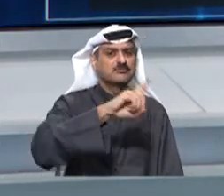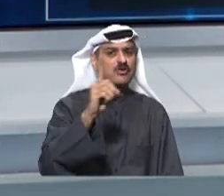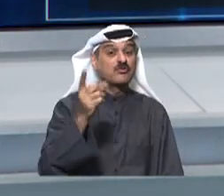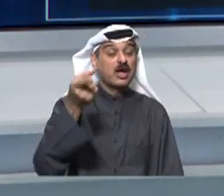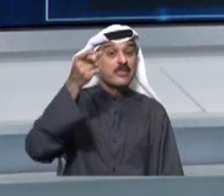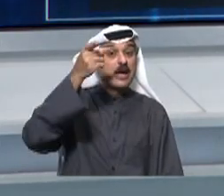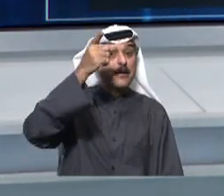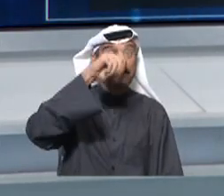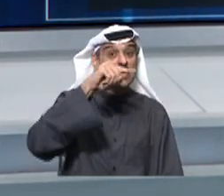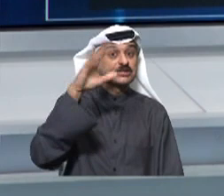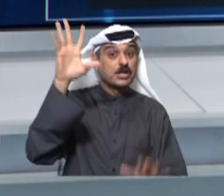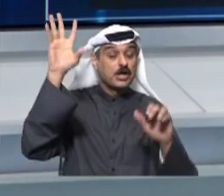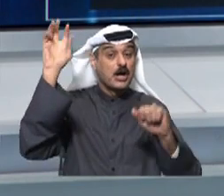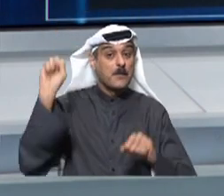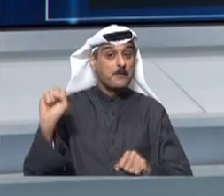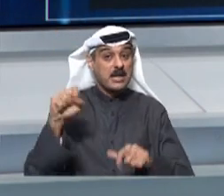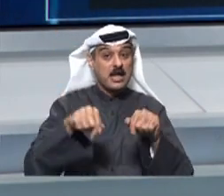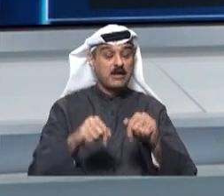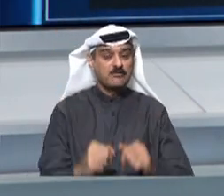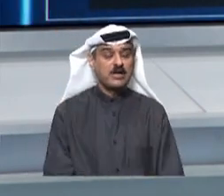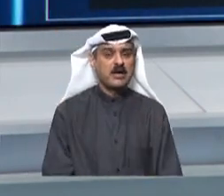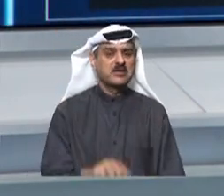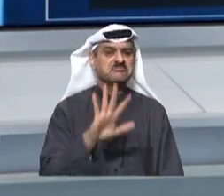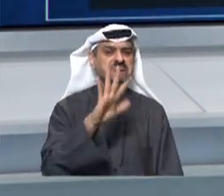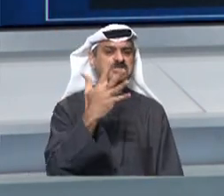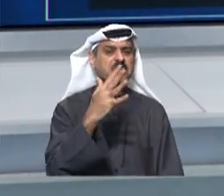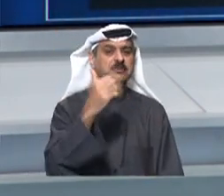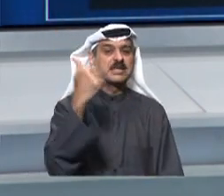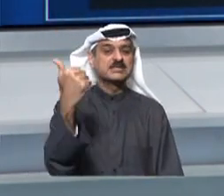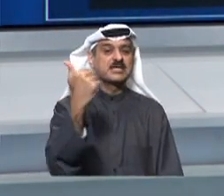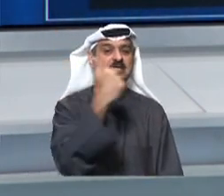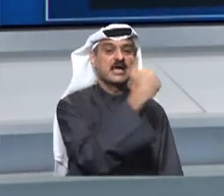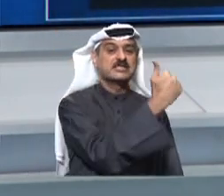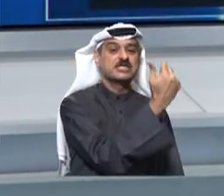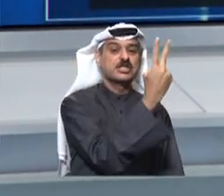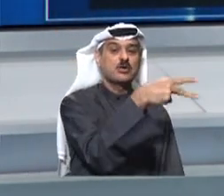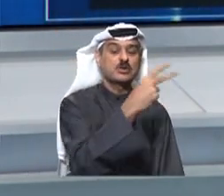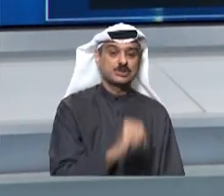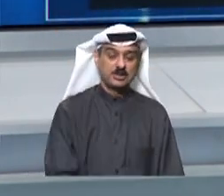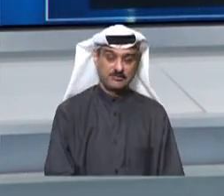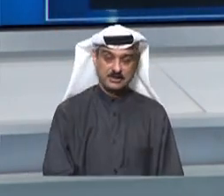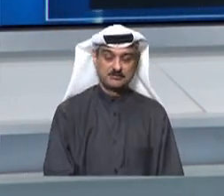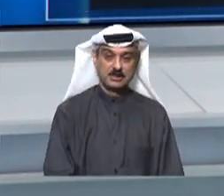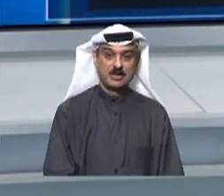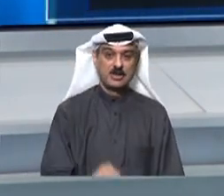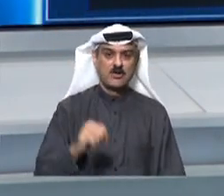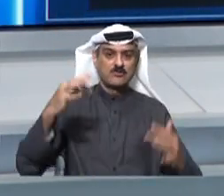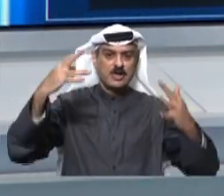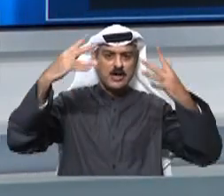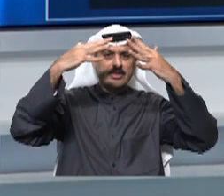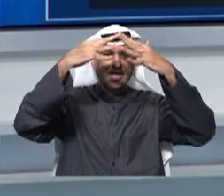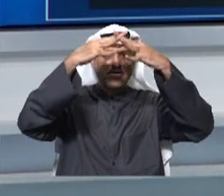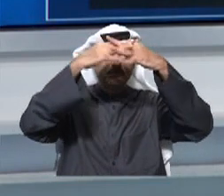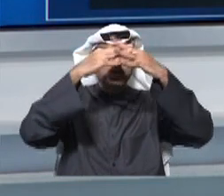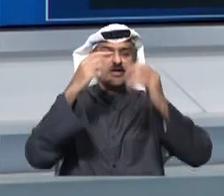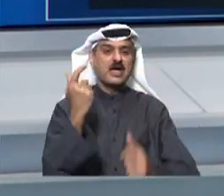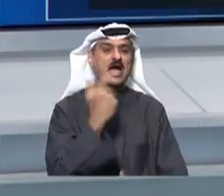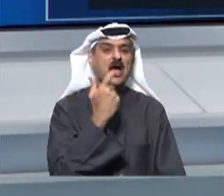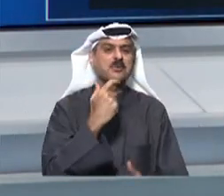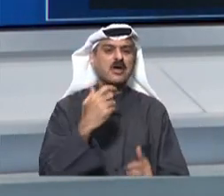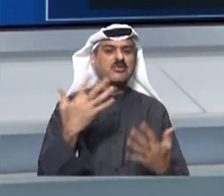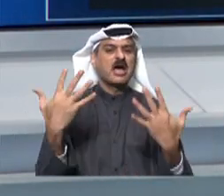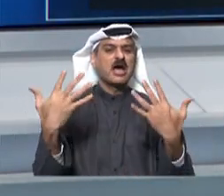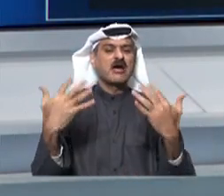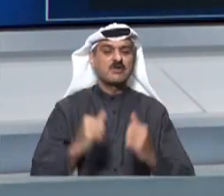الغد، وقد تصل ما بين 6 إلى 26 كيلومتر في الساعة. أجواء راح تكون غائمة إلى غائمة جزئيا، واستمرار في